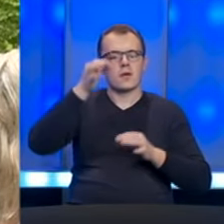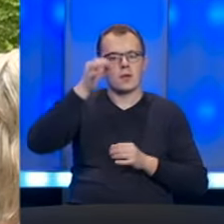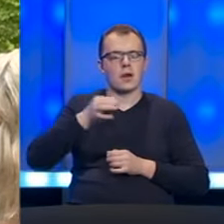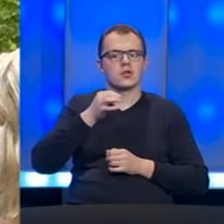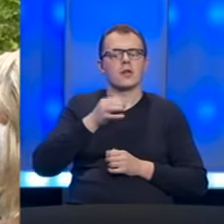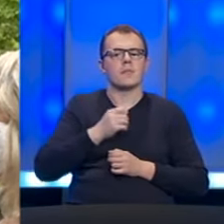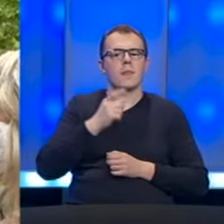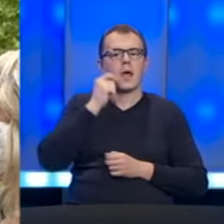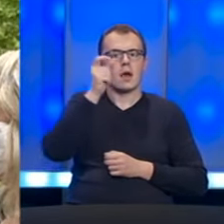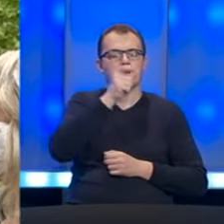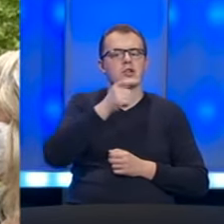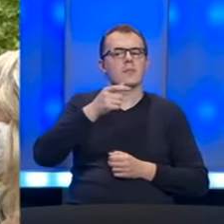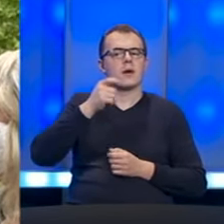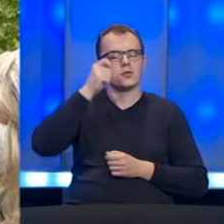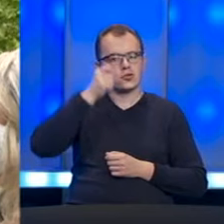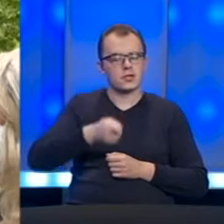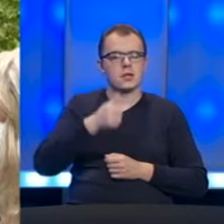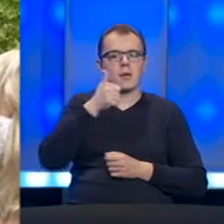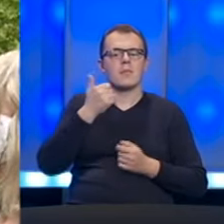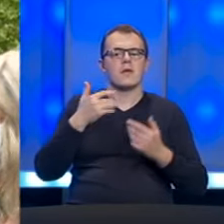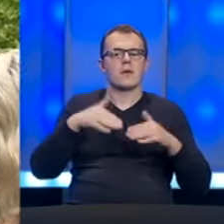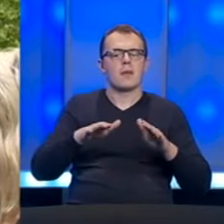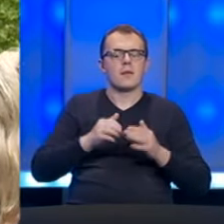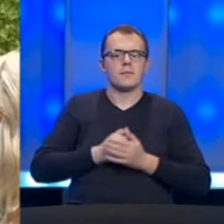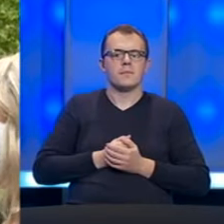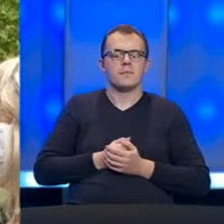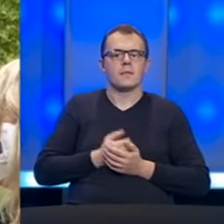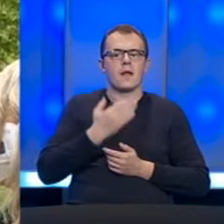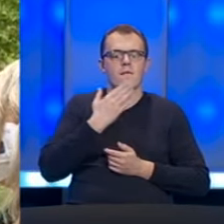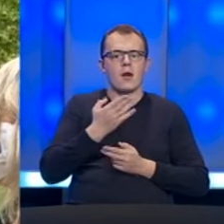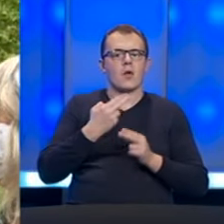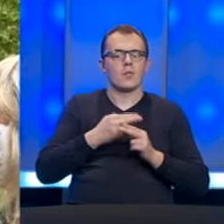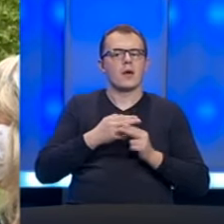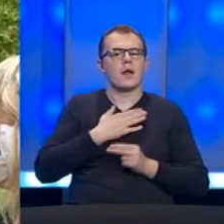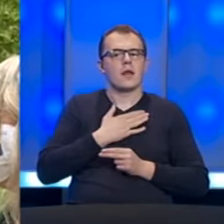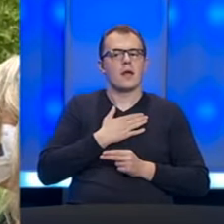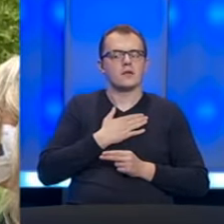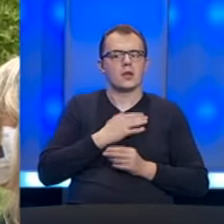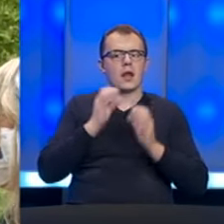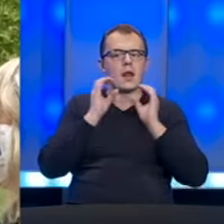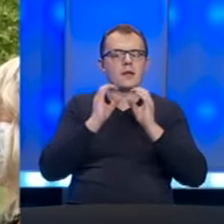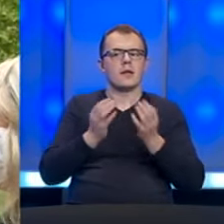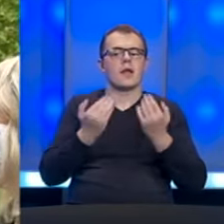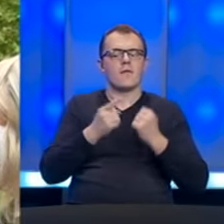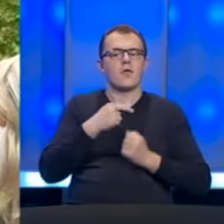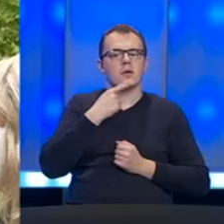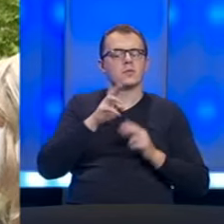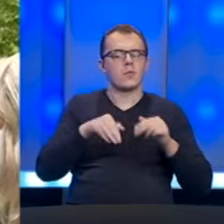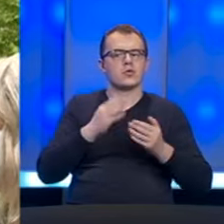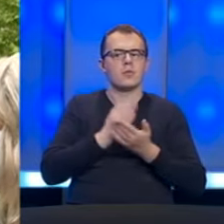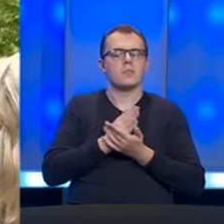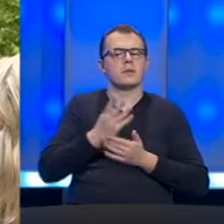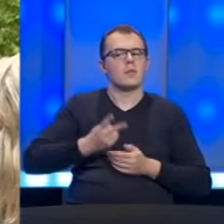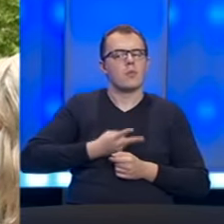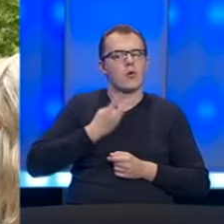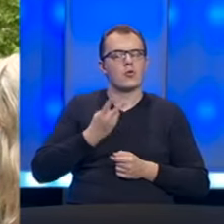čestitam 1. maj praznik rada. Hvala vam lijepo u ime naših gledatelja. Evo rekli smo možemo biti